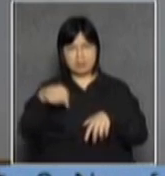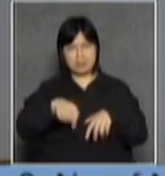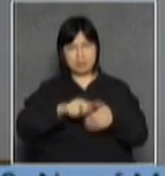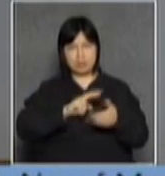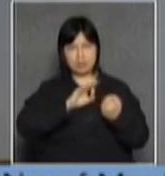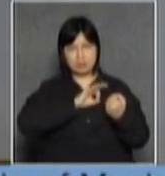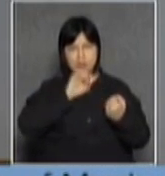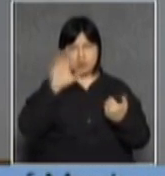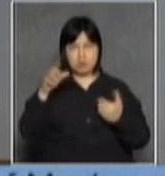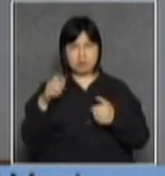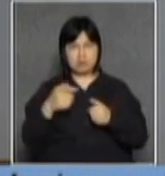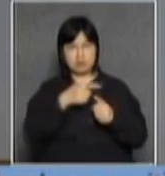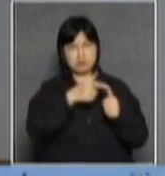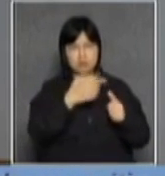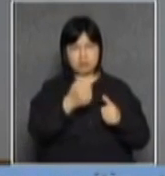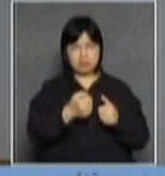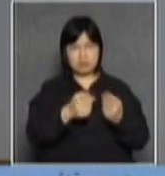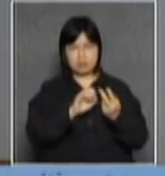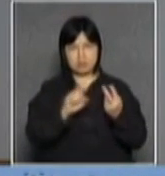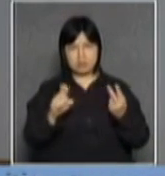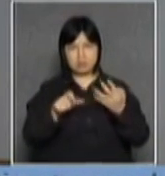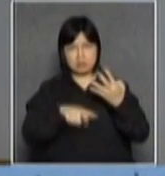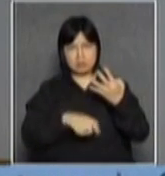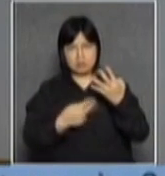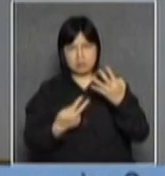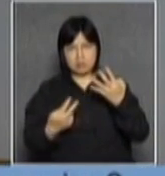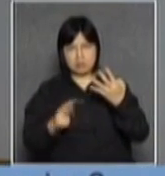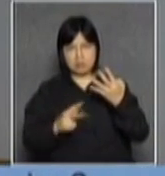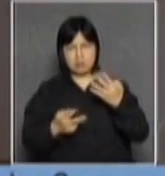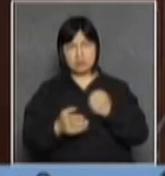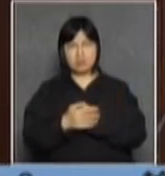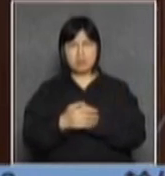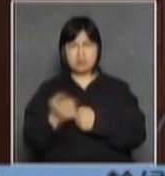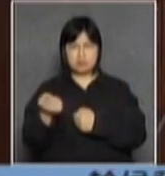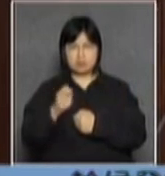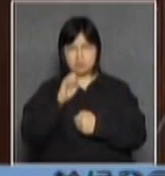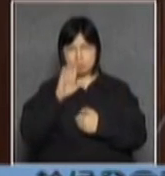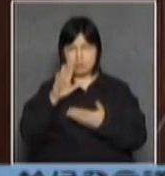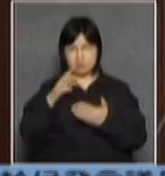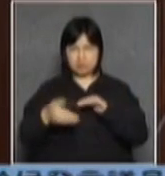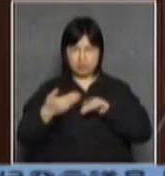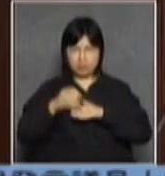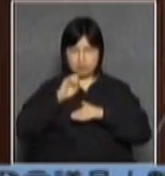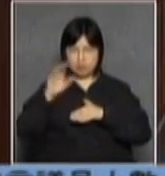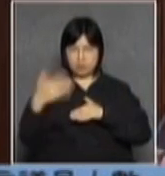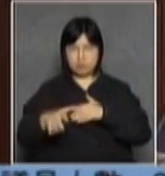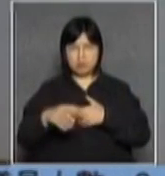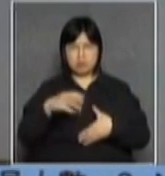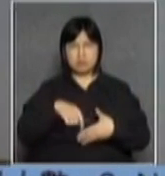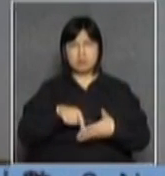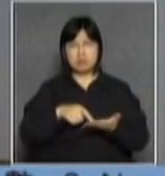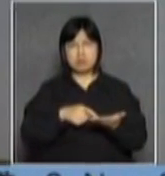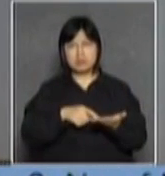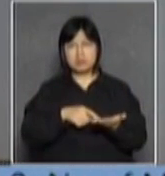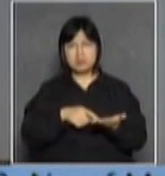已經做咗主席嘅，就喺2009年嘅4月22號呢。 梁議員，我再提醒，請你唔好重複你已經講過嘅內容。 唔係喎，